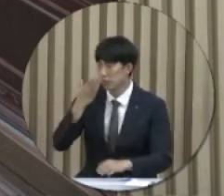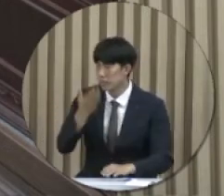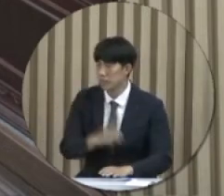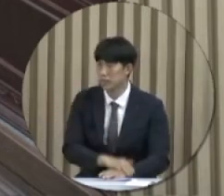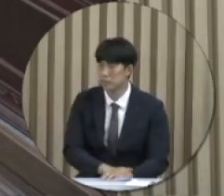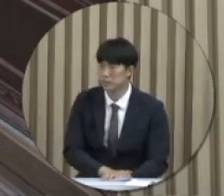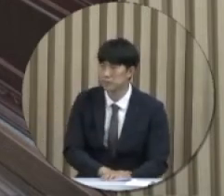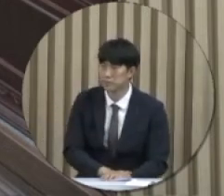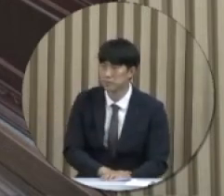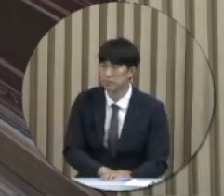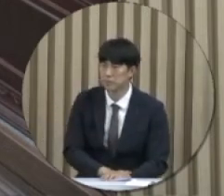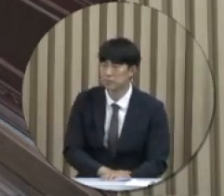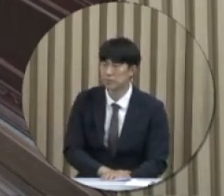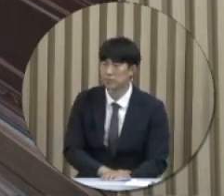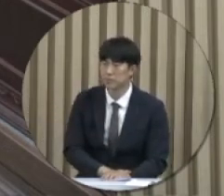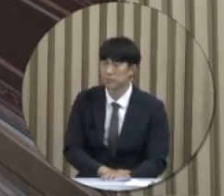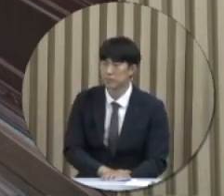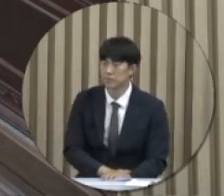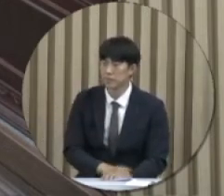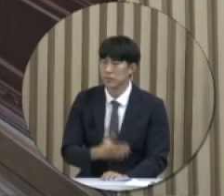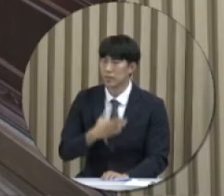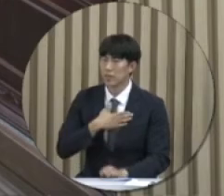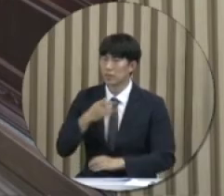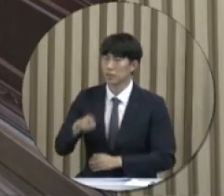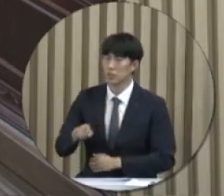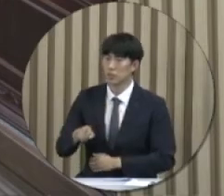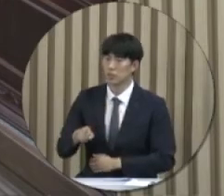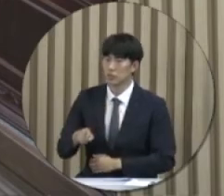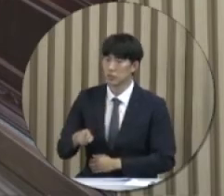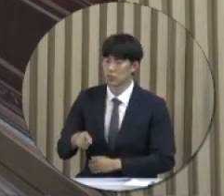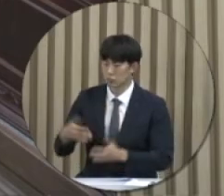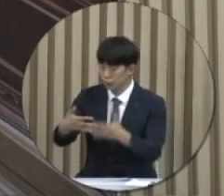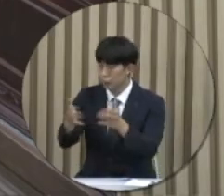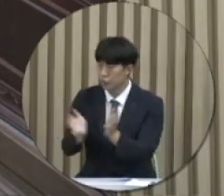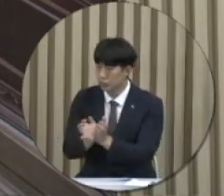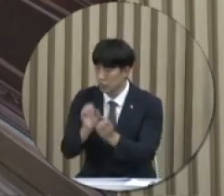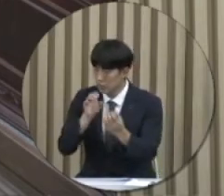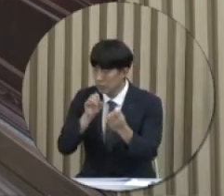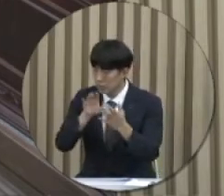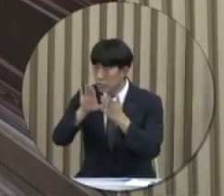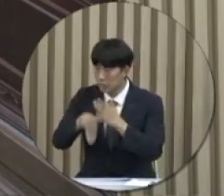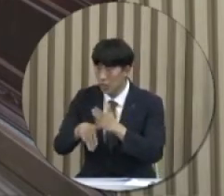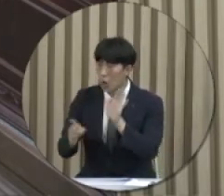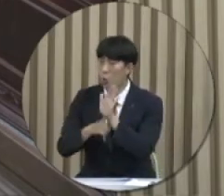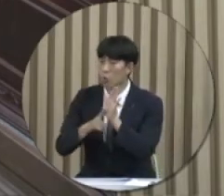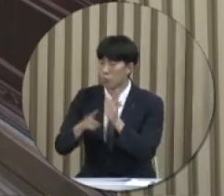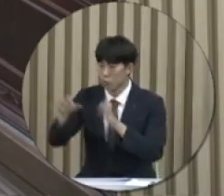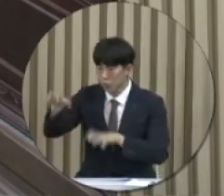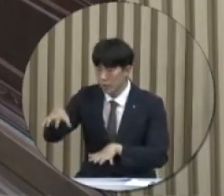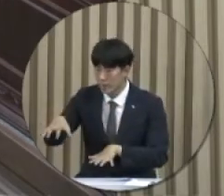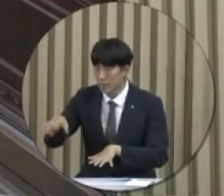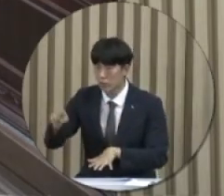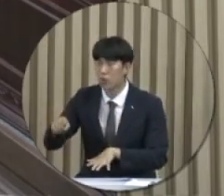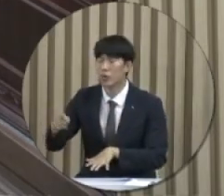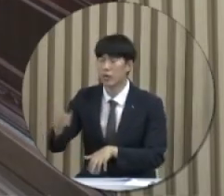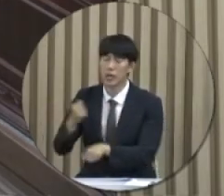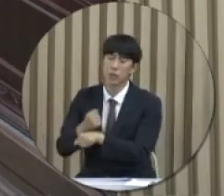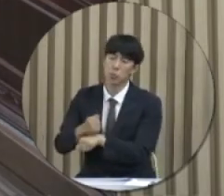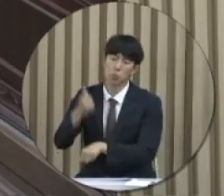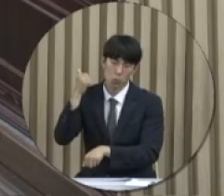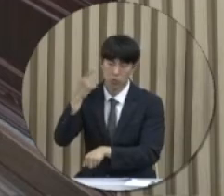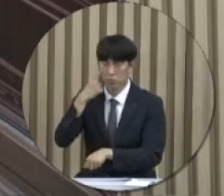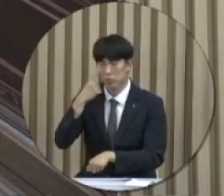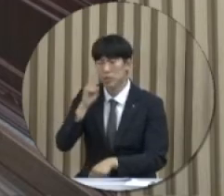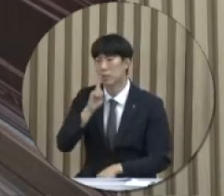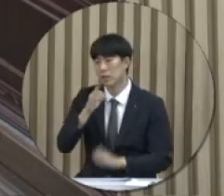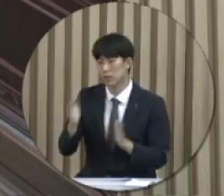근데 저는 우리 그 부서랑 얘기할 때요, 홍보관 설치를 긍정적으로 하자라는 얘기를 했었어요.